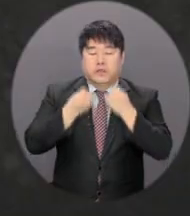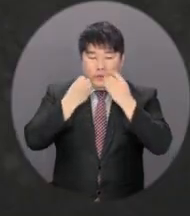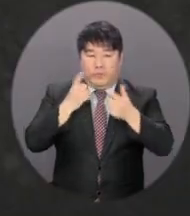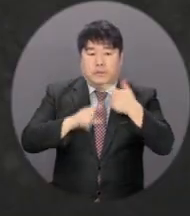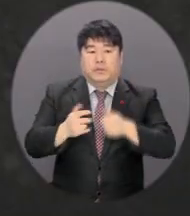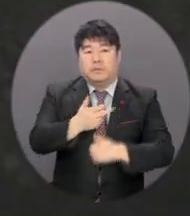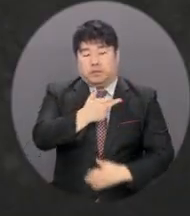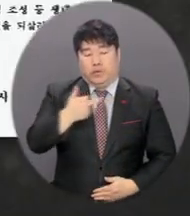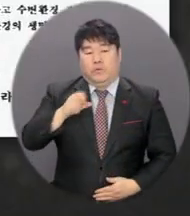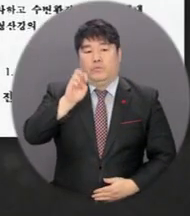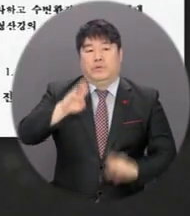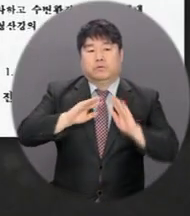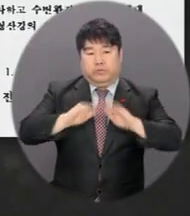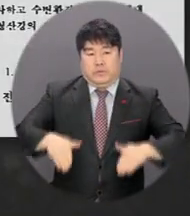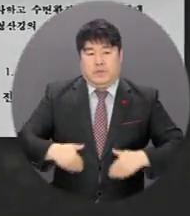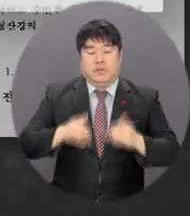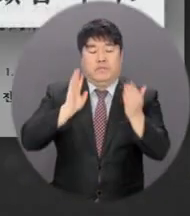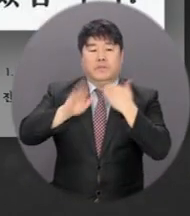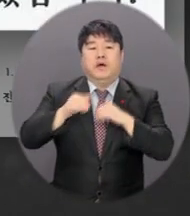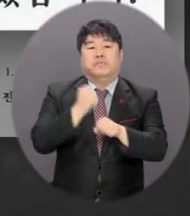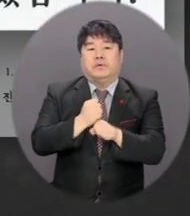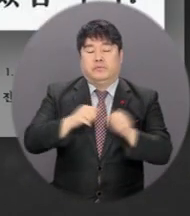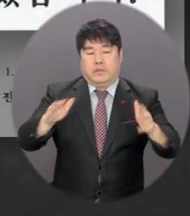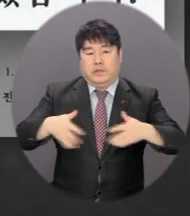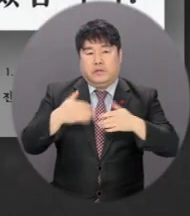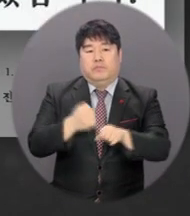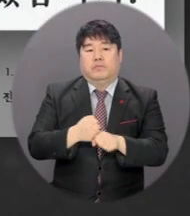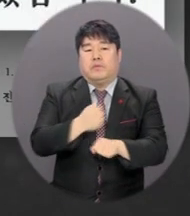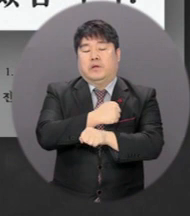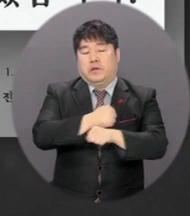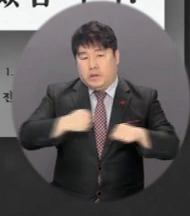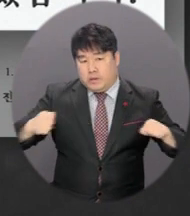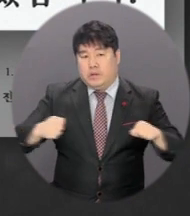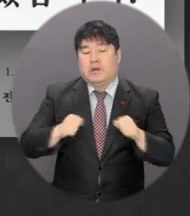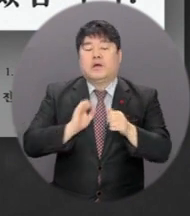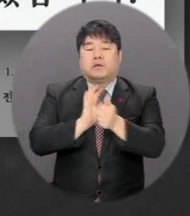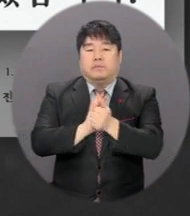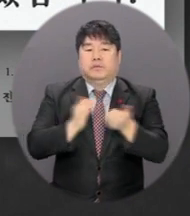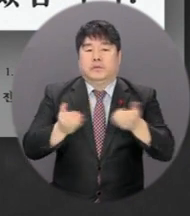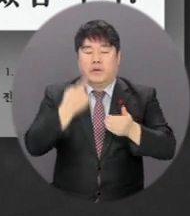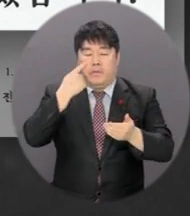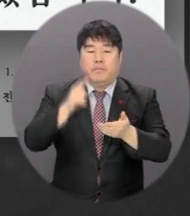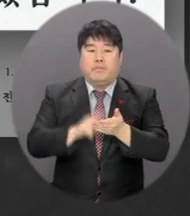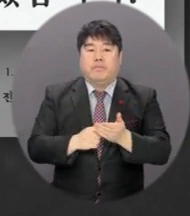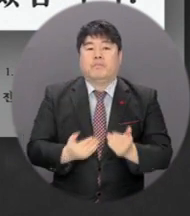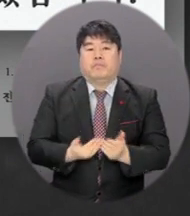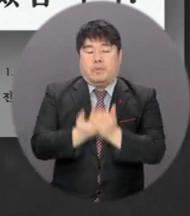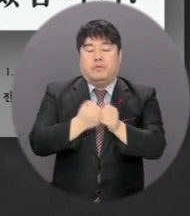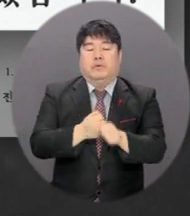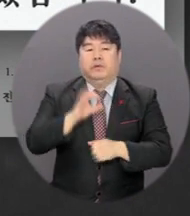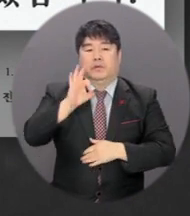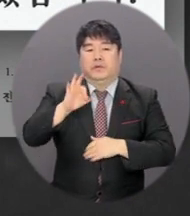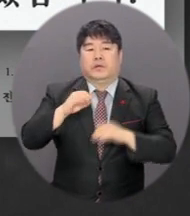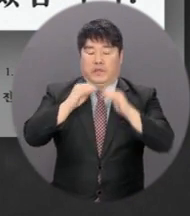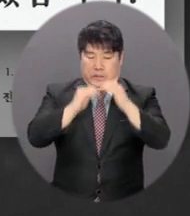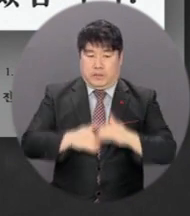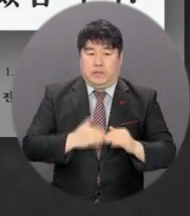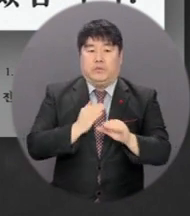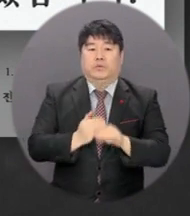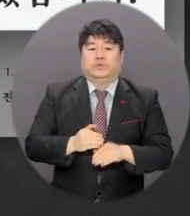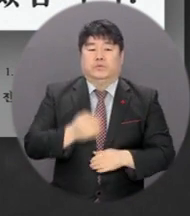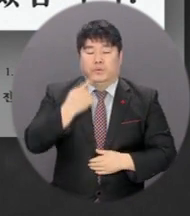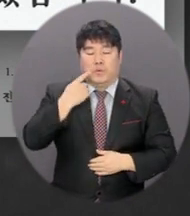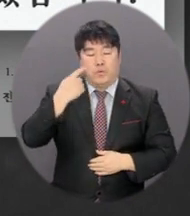광주 전남의 미래를 만들자며 합의한 초광역 협력사업 발굴 등 10개 항목 가운데 단연 이목을 끄는